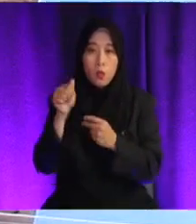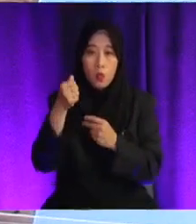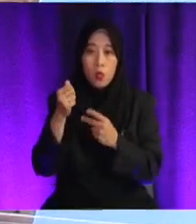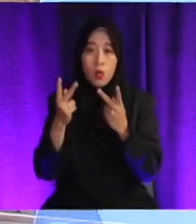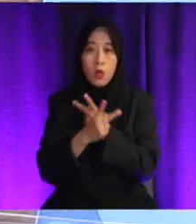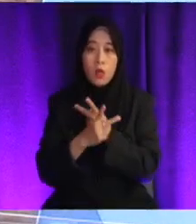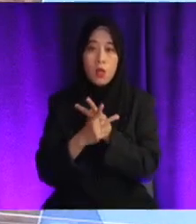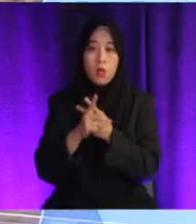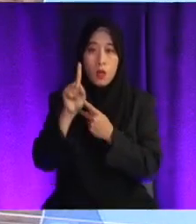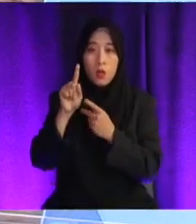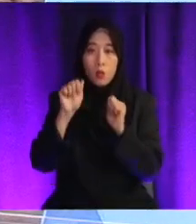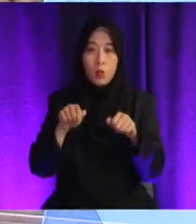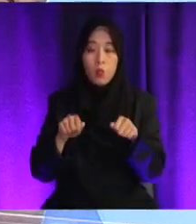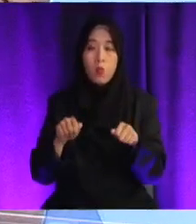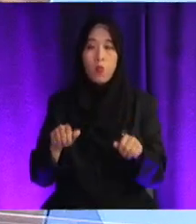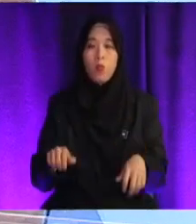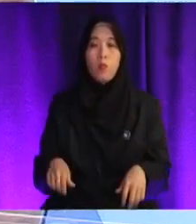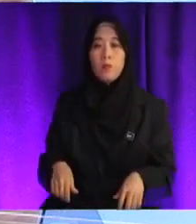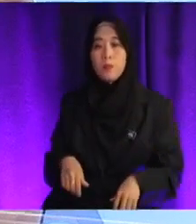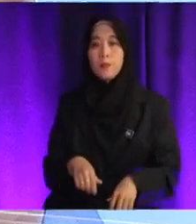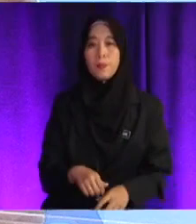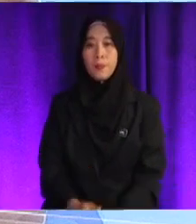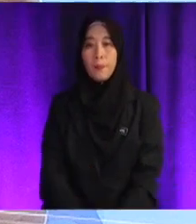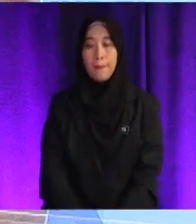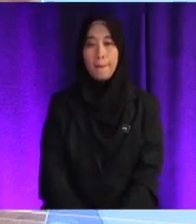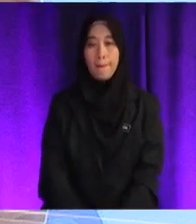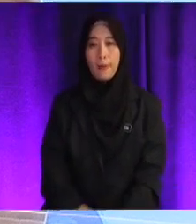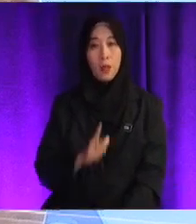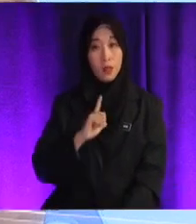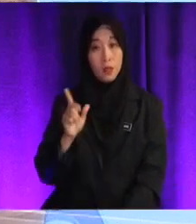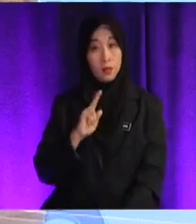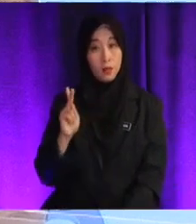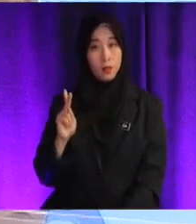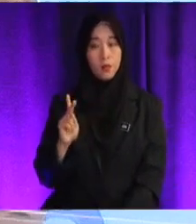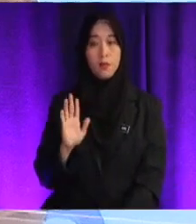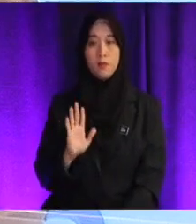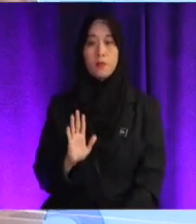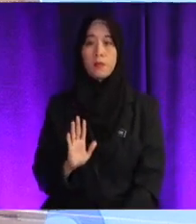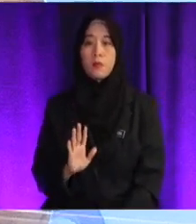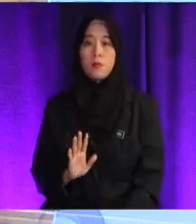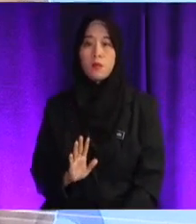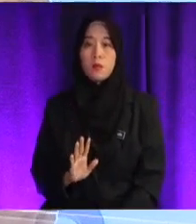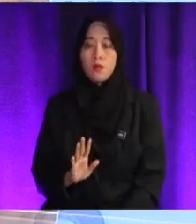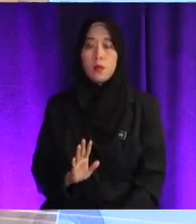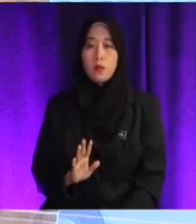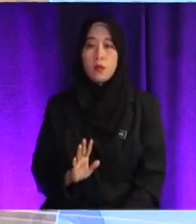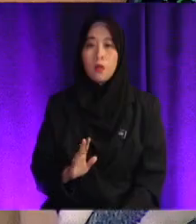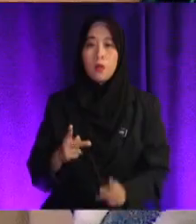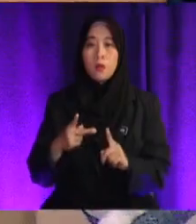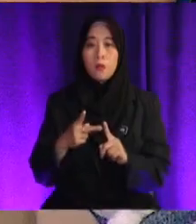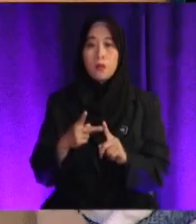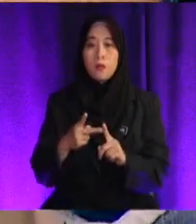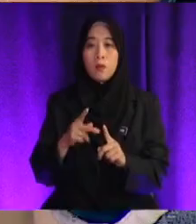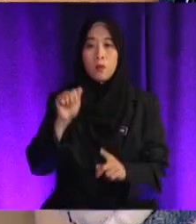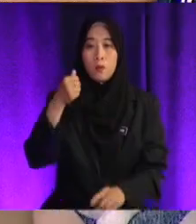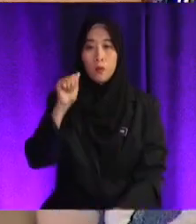boleh. Tak ada masalah. Suka hati Akmal. Okey, saya laraskan dulu Okey, saya laraskan dulu ke 10